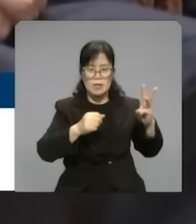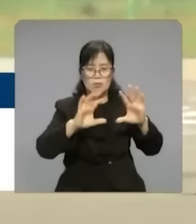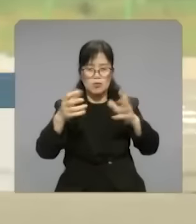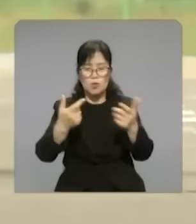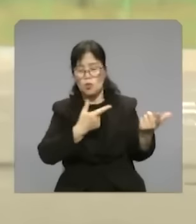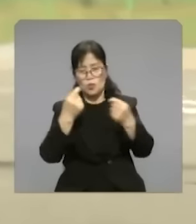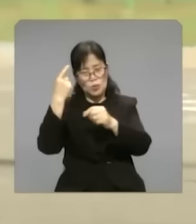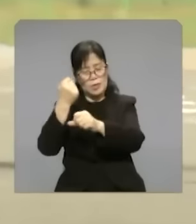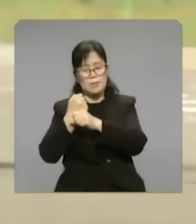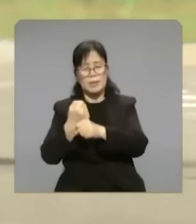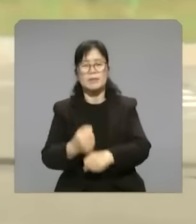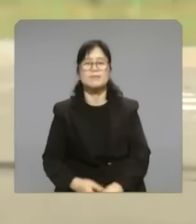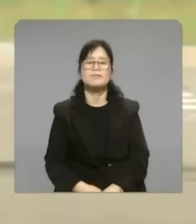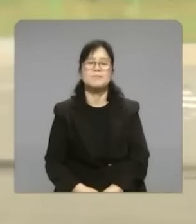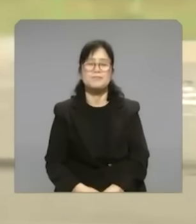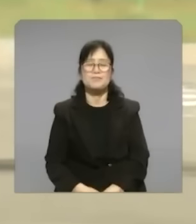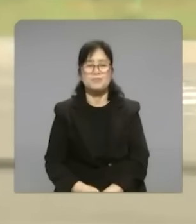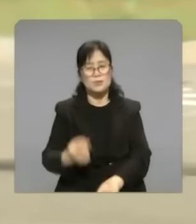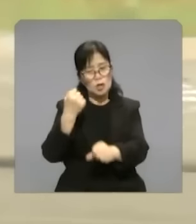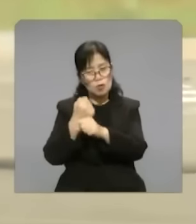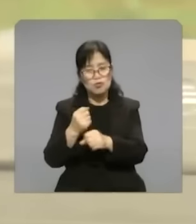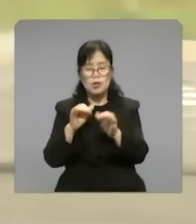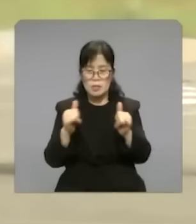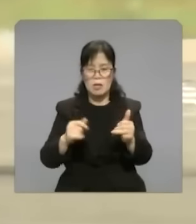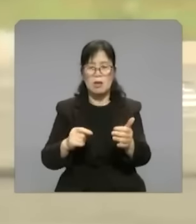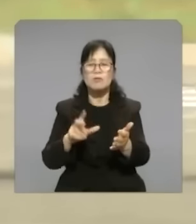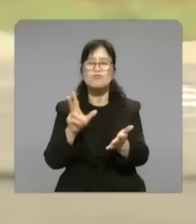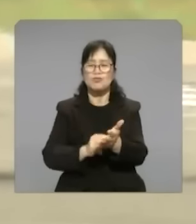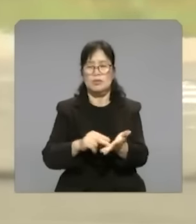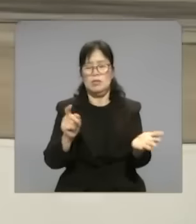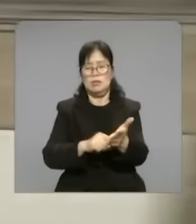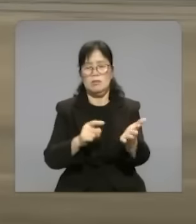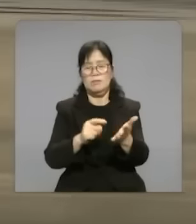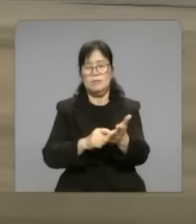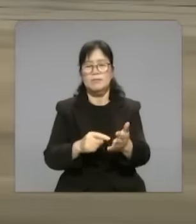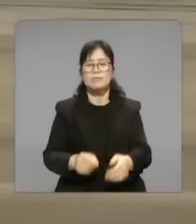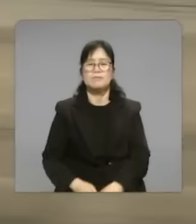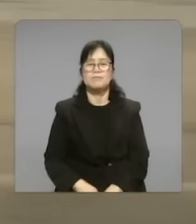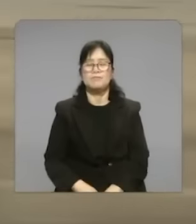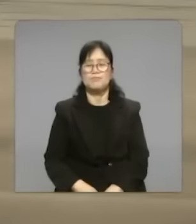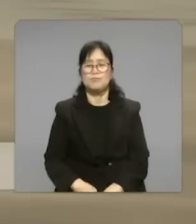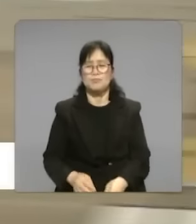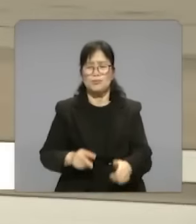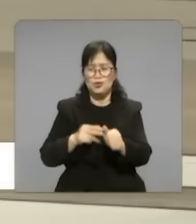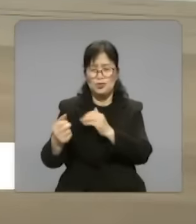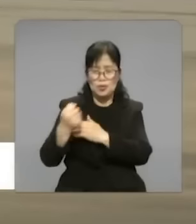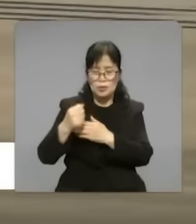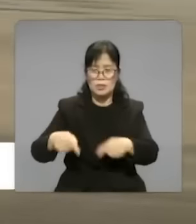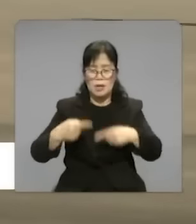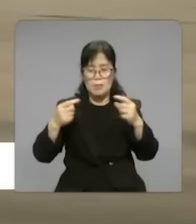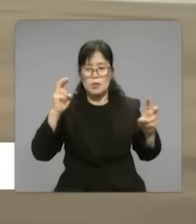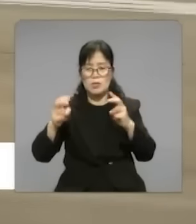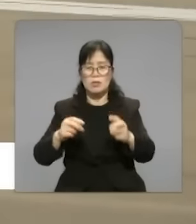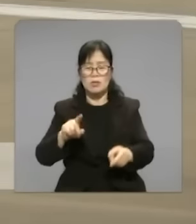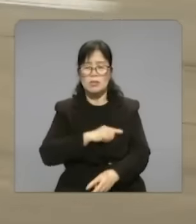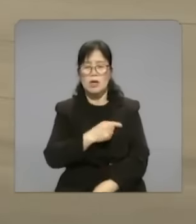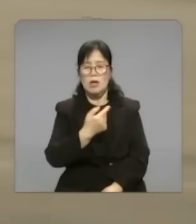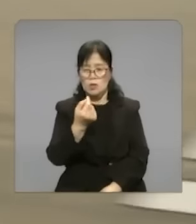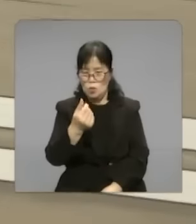合意をしたところであります. 연구원 충원은 시급한 과제입니다. 주력 참여 업체의 경우 최소